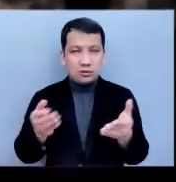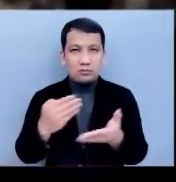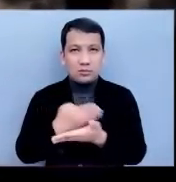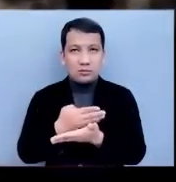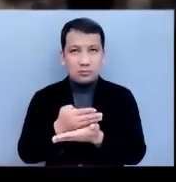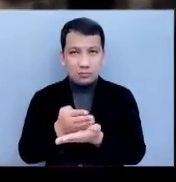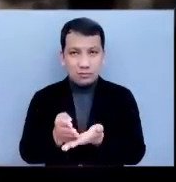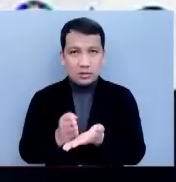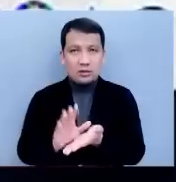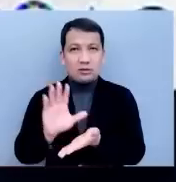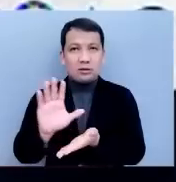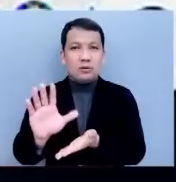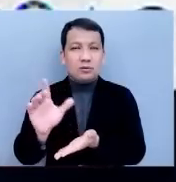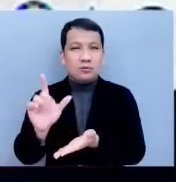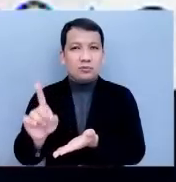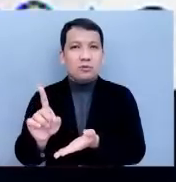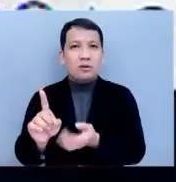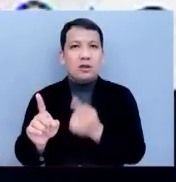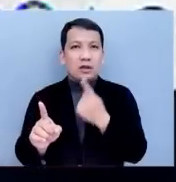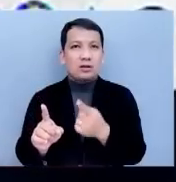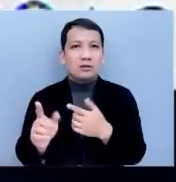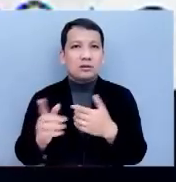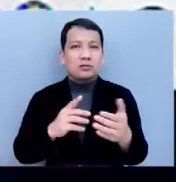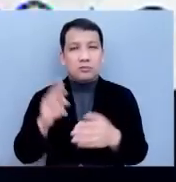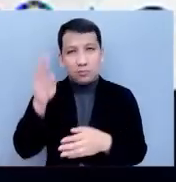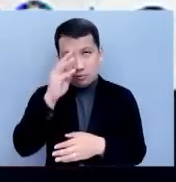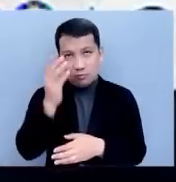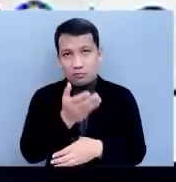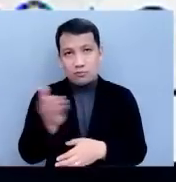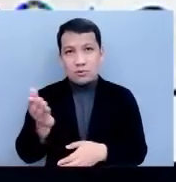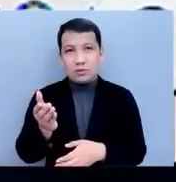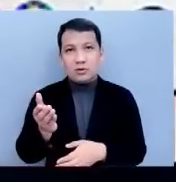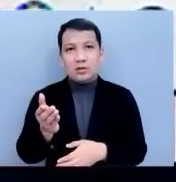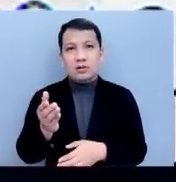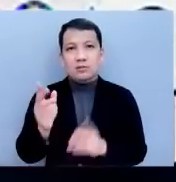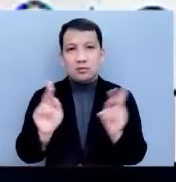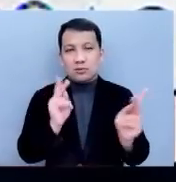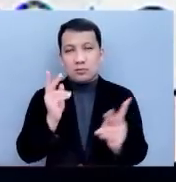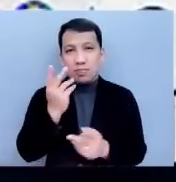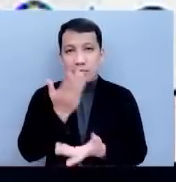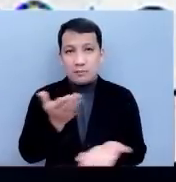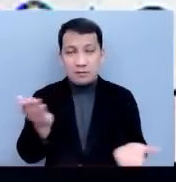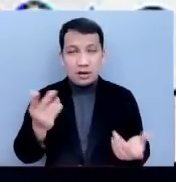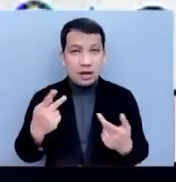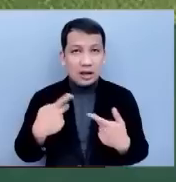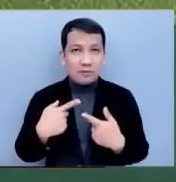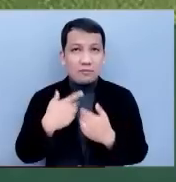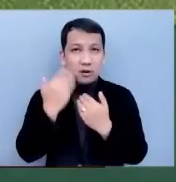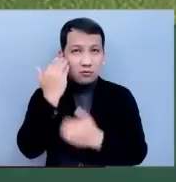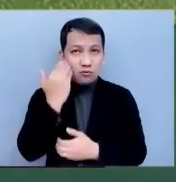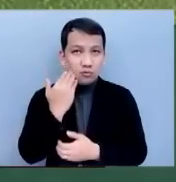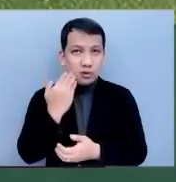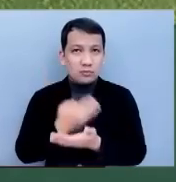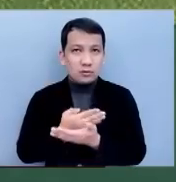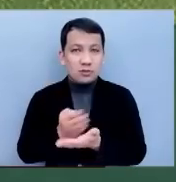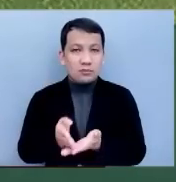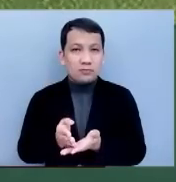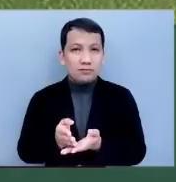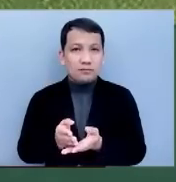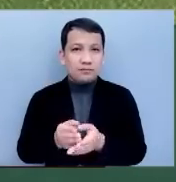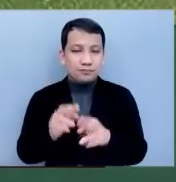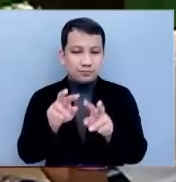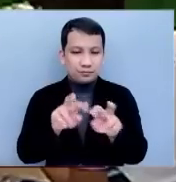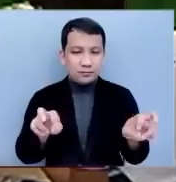inilaan para rito. Hindi na ho mangangamba yung marami nating mga kababayan, no? Lalo na po yung kapo sa budget. Patuloy namang pinag-aaralan